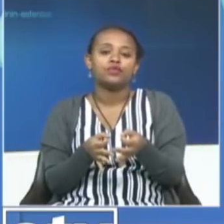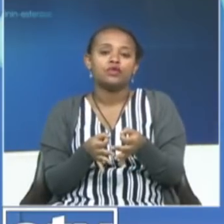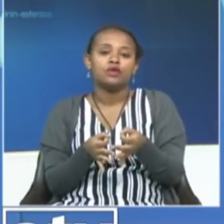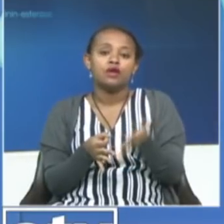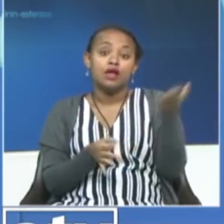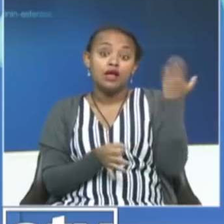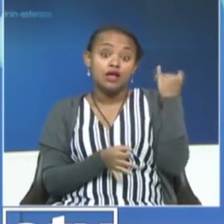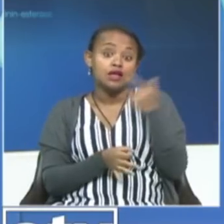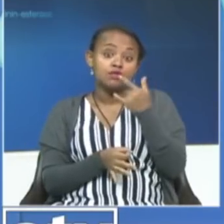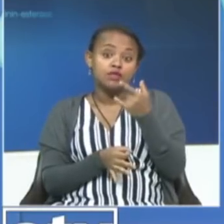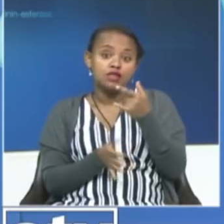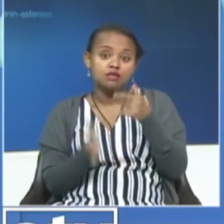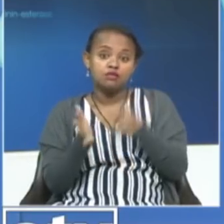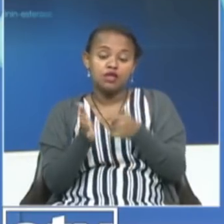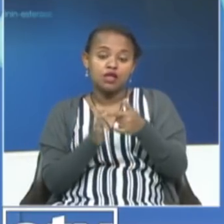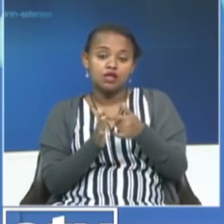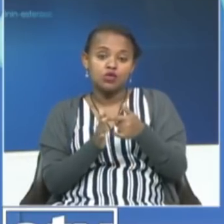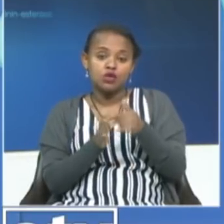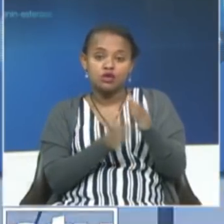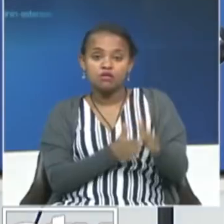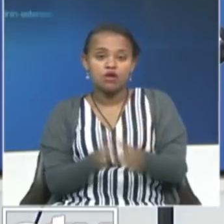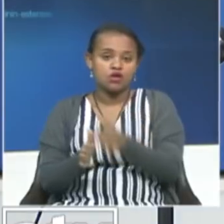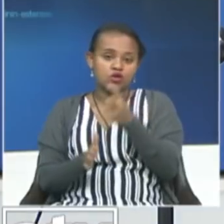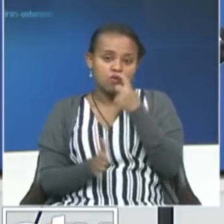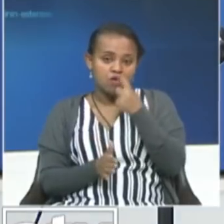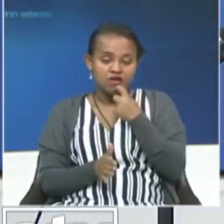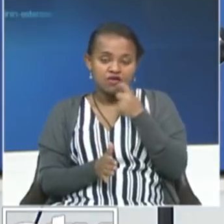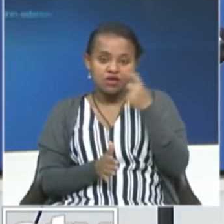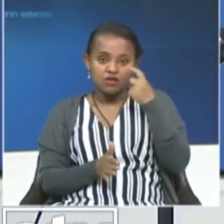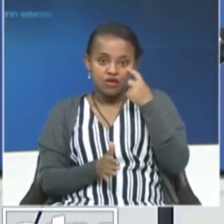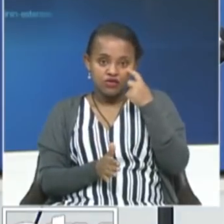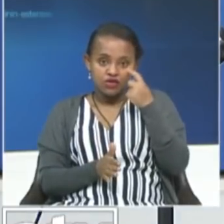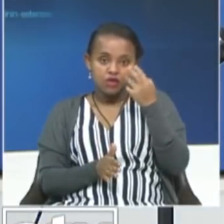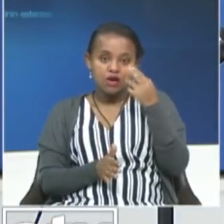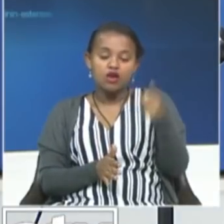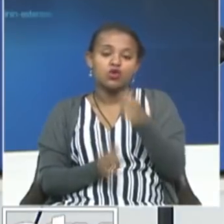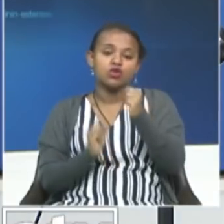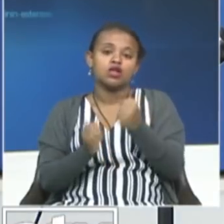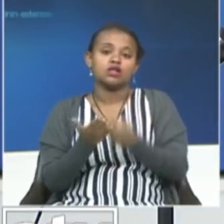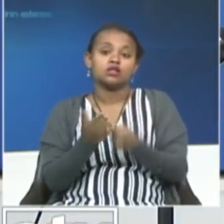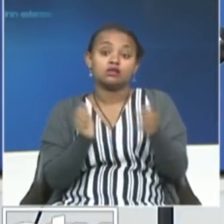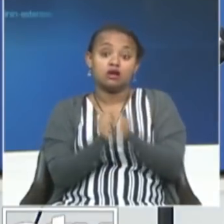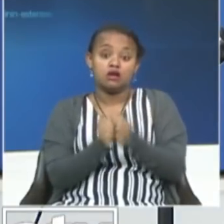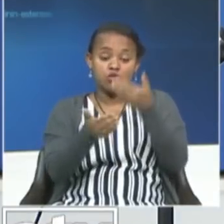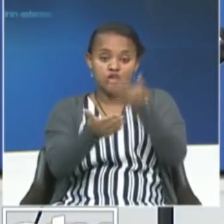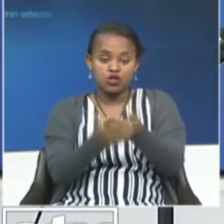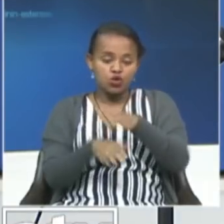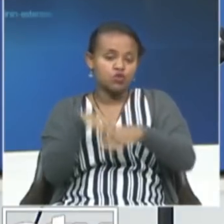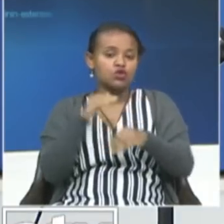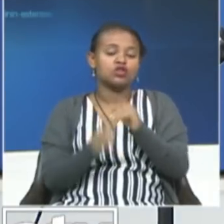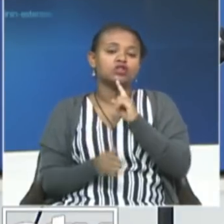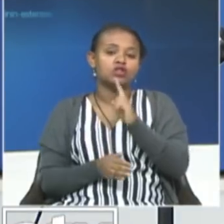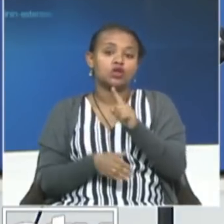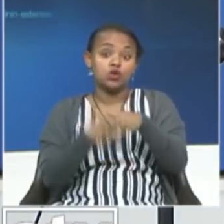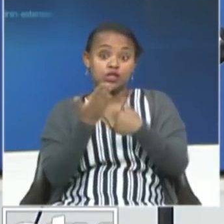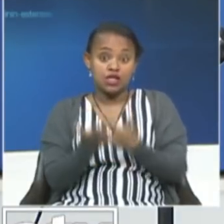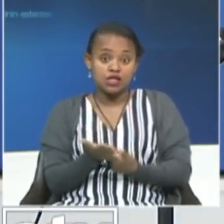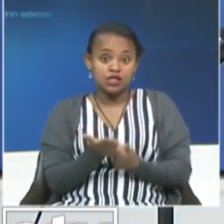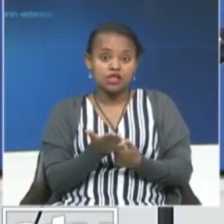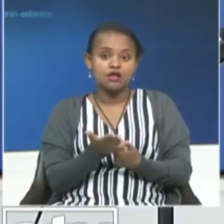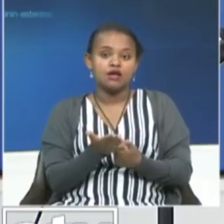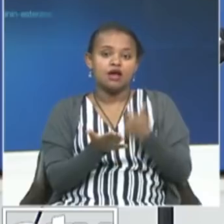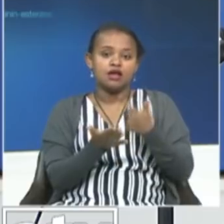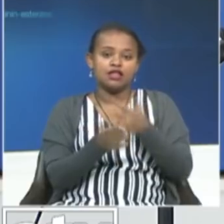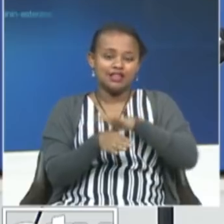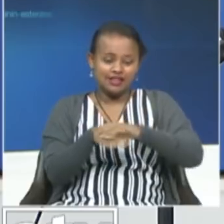በቀደም ሲል በጠቀሱልን መንገዶች በአፍንጫ በአይን ሊሆን ይችላል። እነዚህ ጋር ደግሞ የሚደርሰው እጅ ነው አይደለ? ስለዚህ እጅን